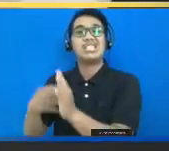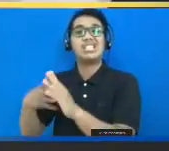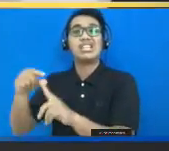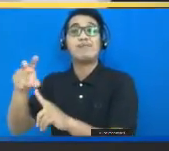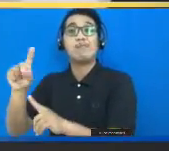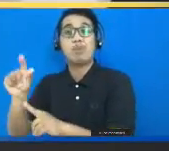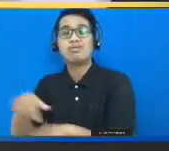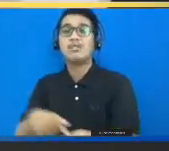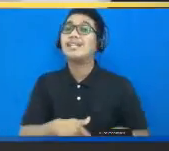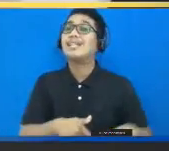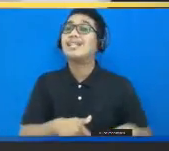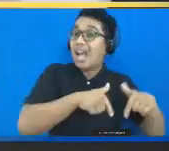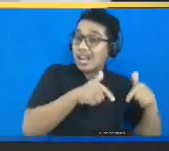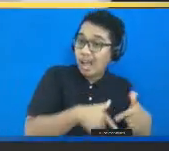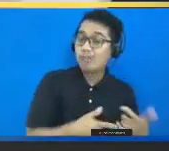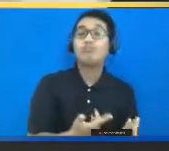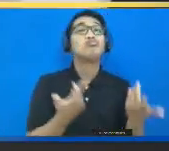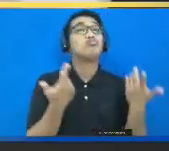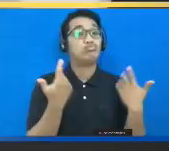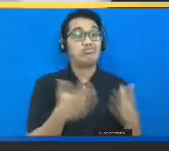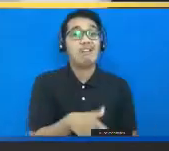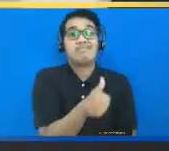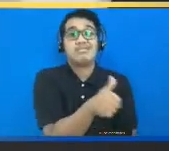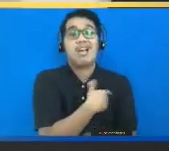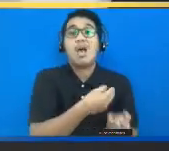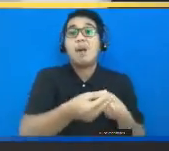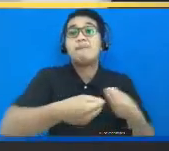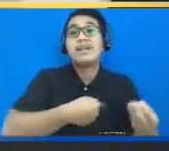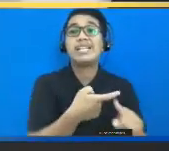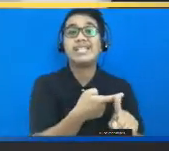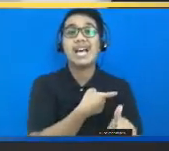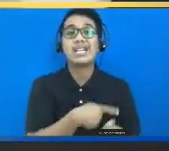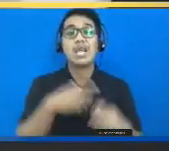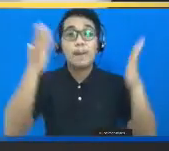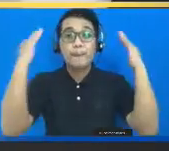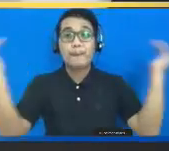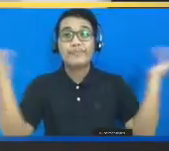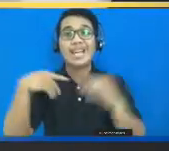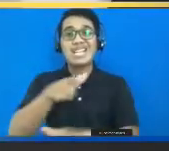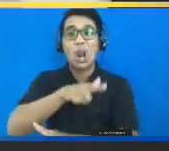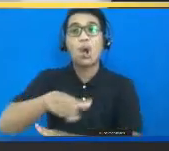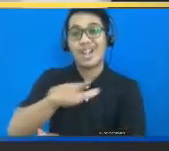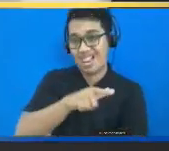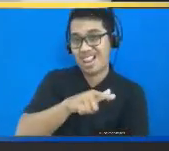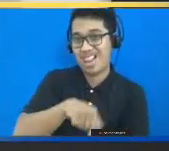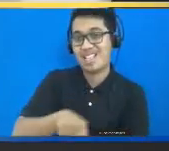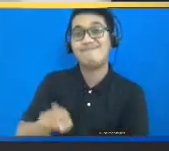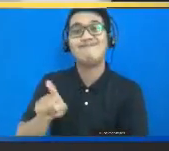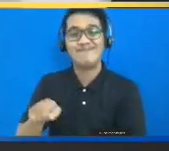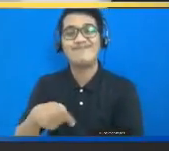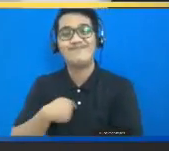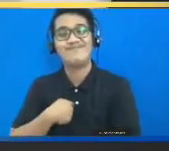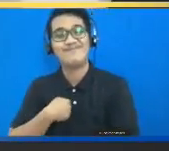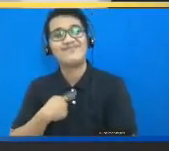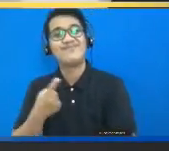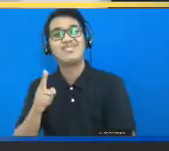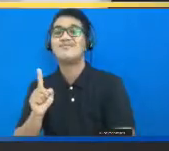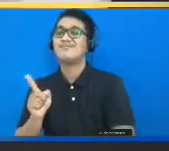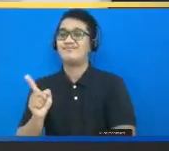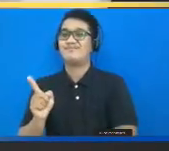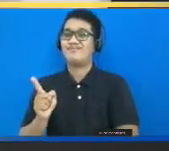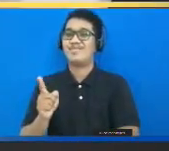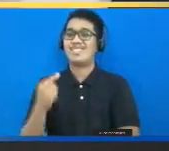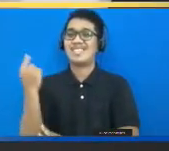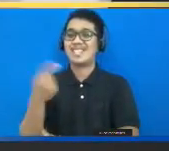sekarang udah bisa apa istrinya membeli dari produk gagal petani sendiri jadi saya ya hati-hati twice